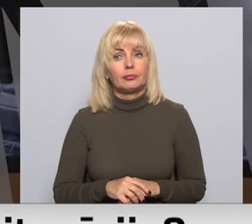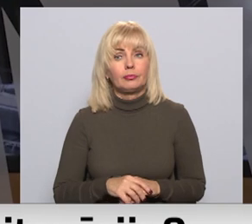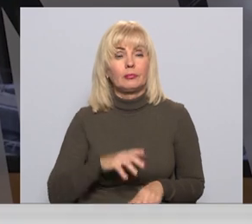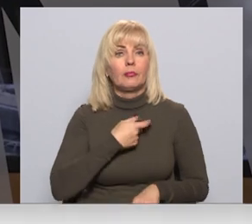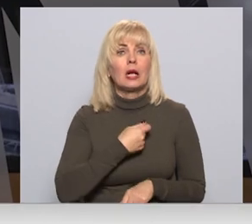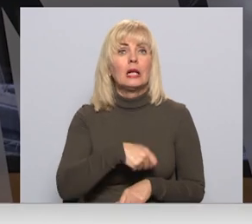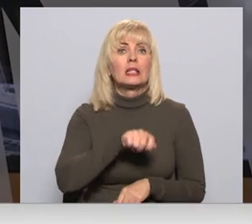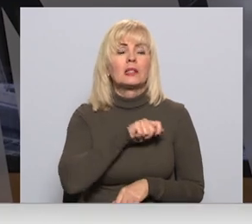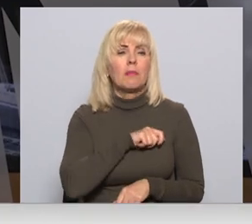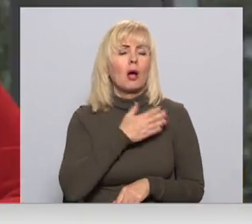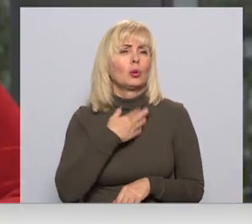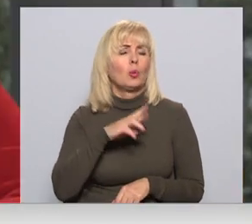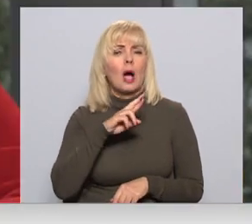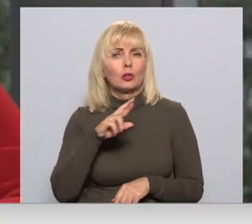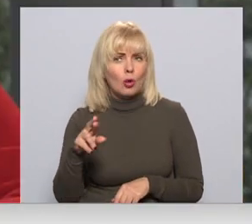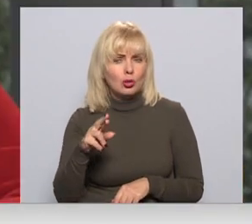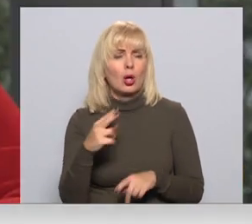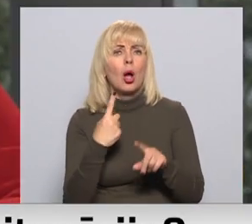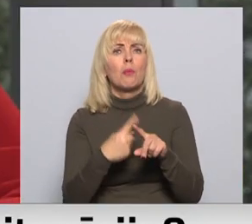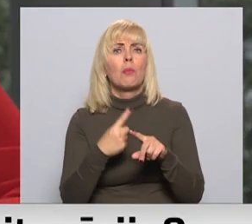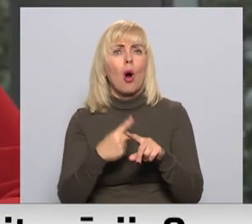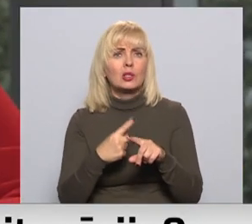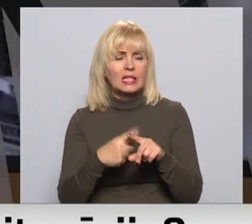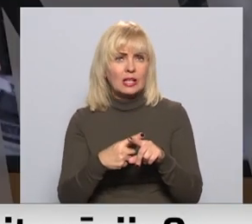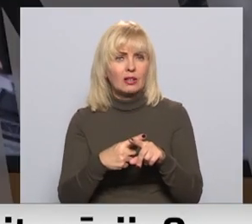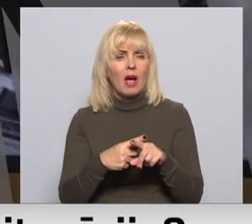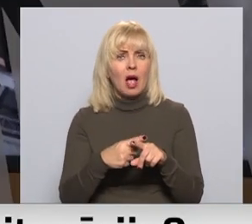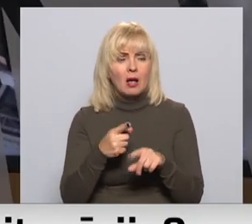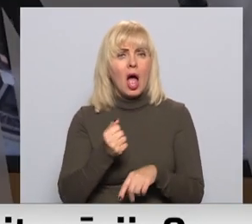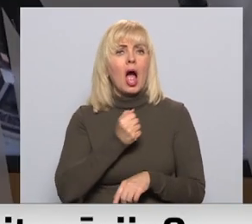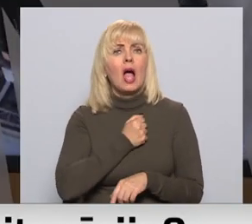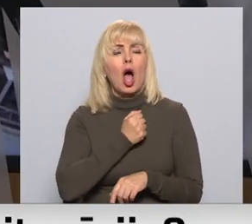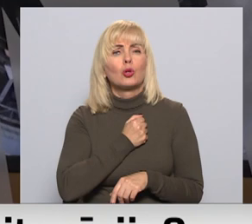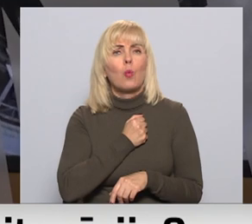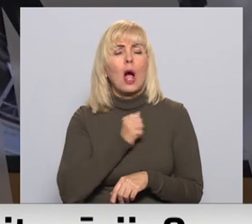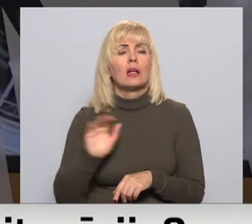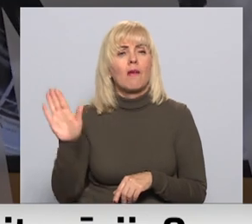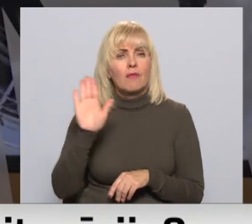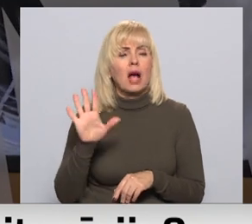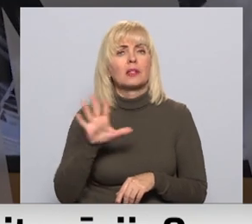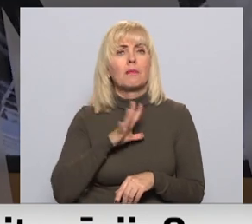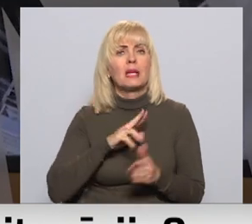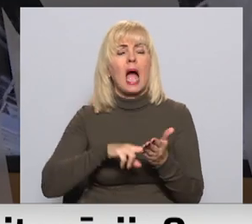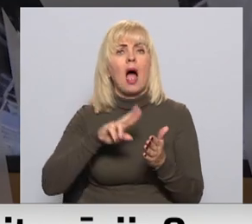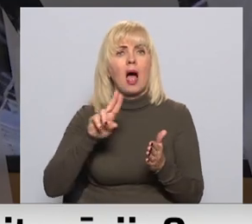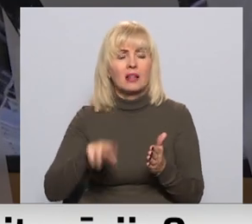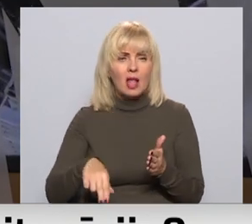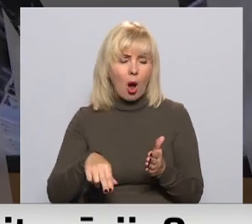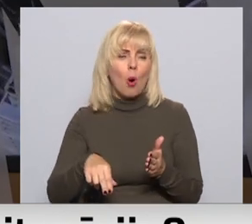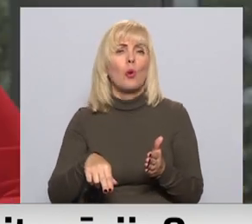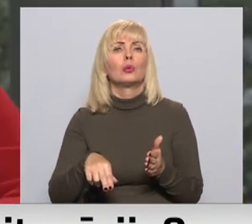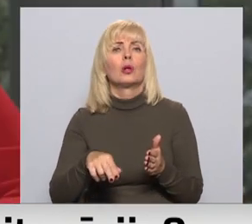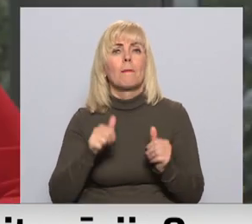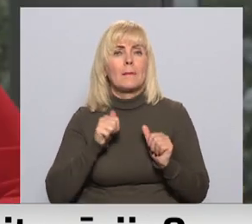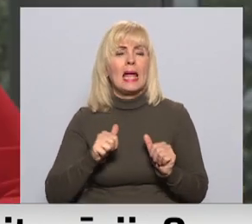Spānija ir ļoti reliģiska, protams, pozitīvā nozīmē, katoliska valsts. Tajāpat laikā tur tika legalizēta eitanāzija, jo viņa